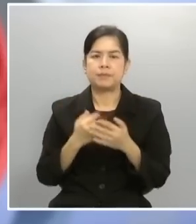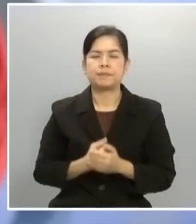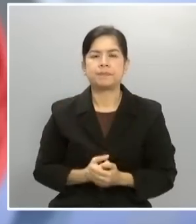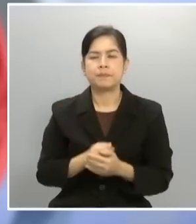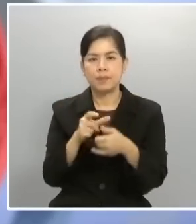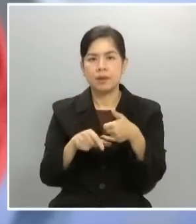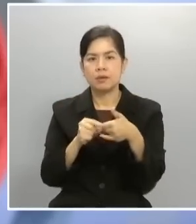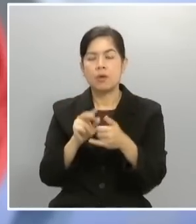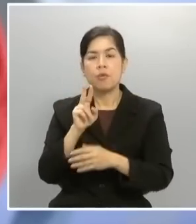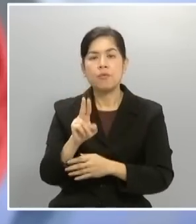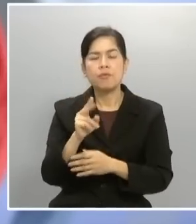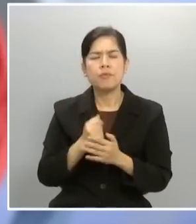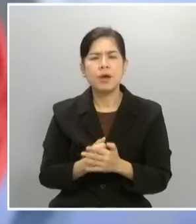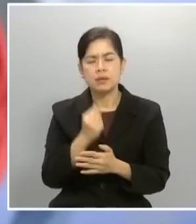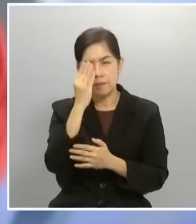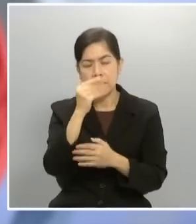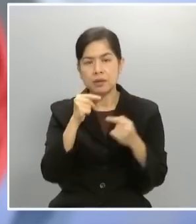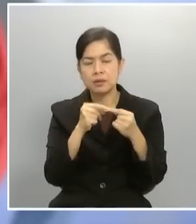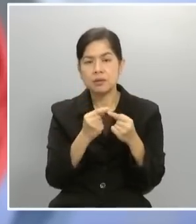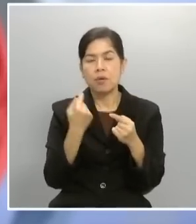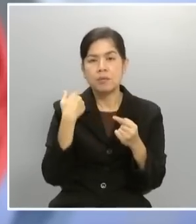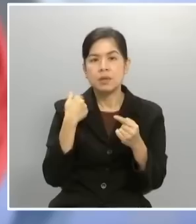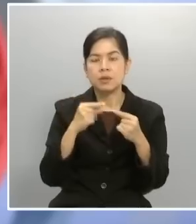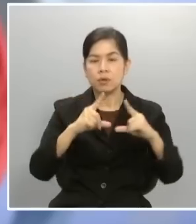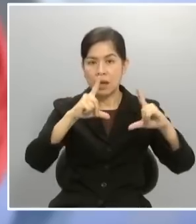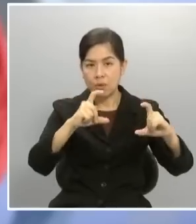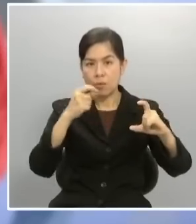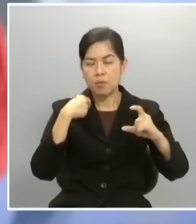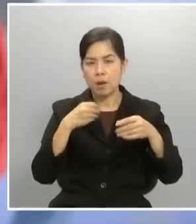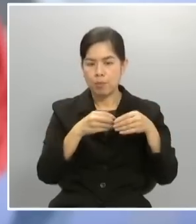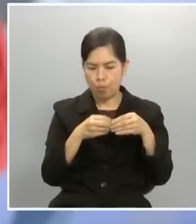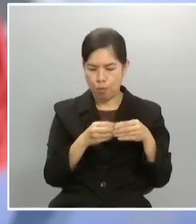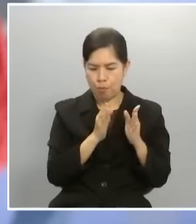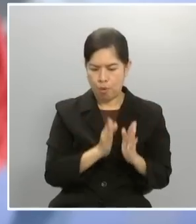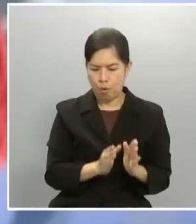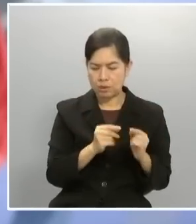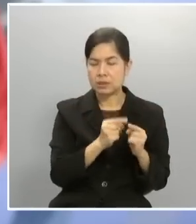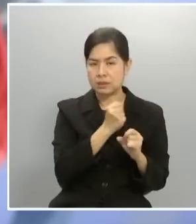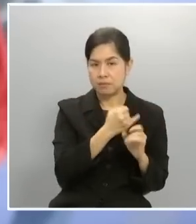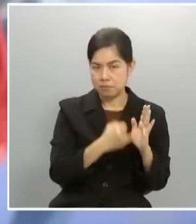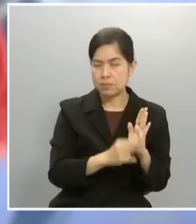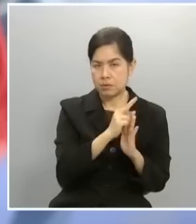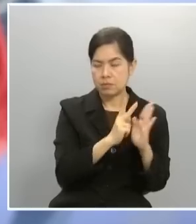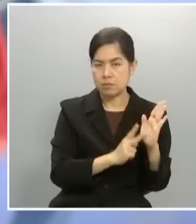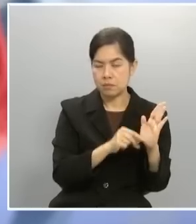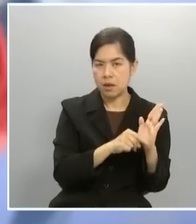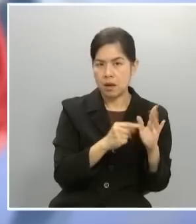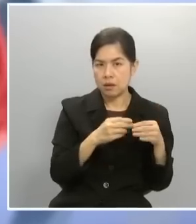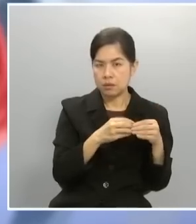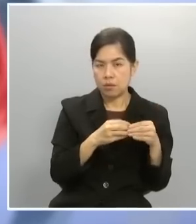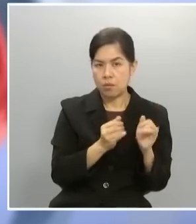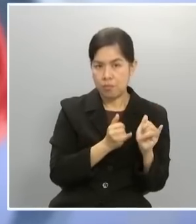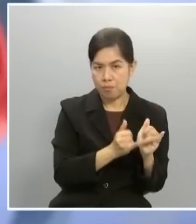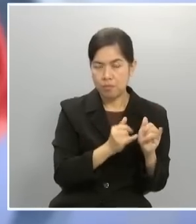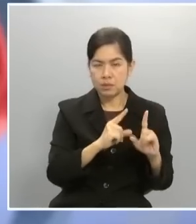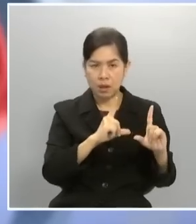ถึงแม้ว่าจะมีการเห็นว่าทางฝั่งของคุณเซฟสามีคุณดิวเนี่ยมีการถ่ายรูปกับบุคคลบางคนที่เชื่อว่ามีธุรกิจสีเทาอยู่แต่คุณดิว